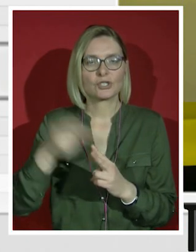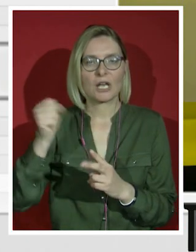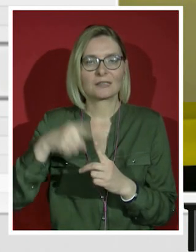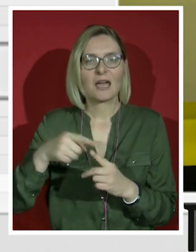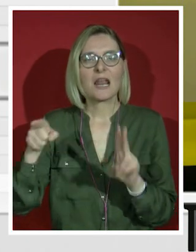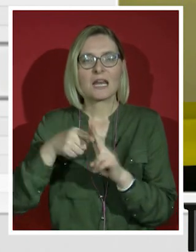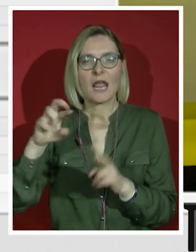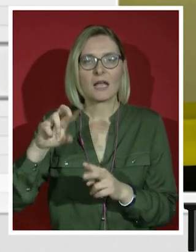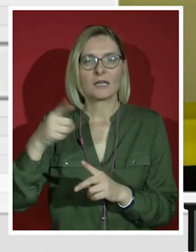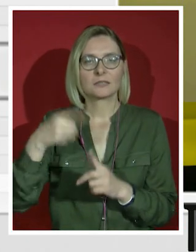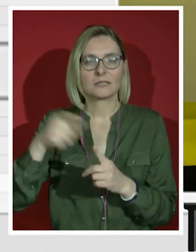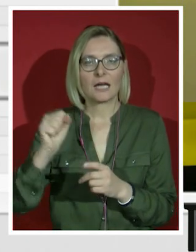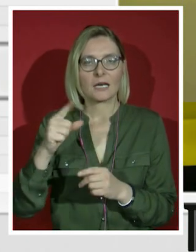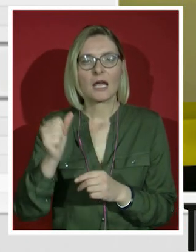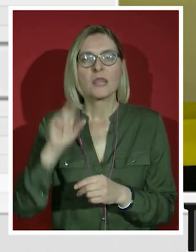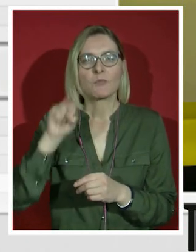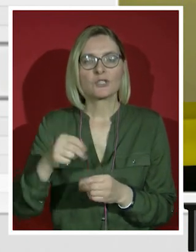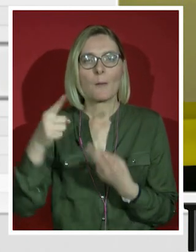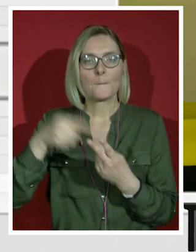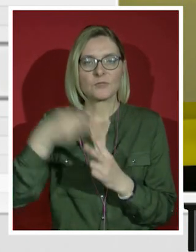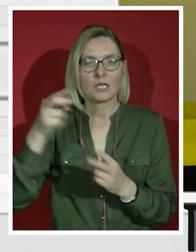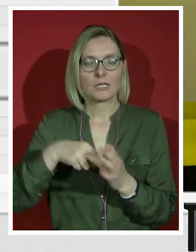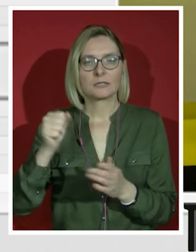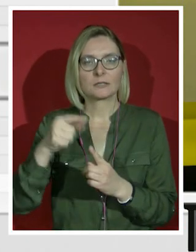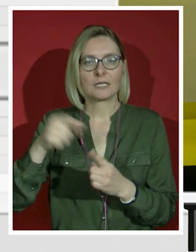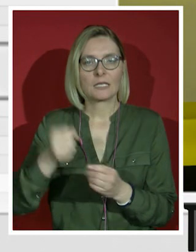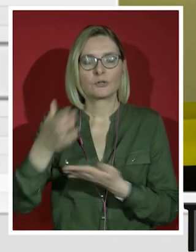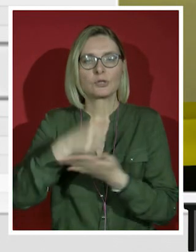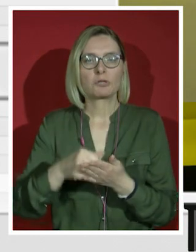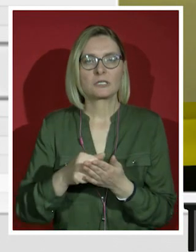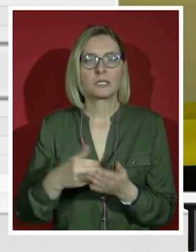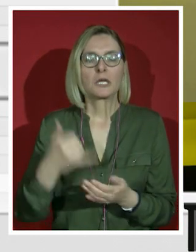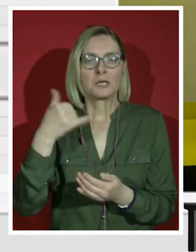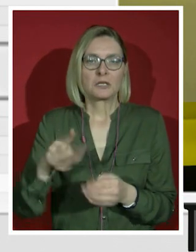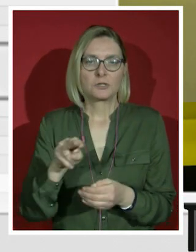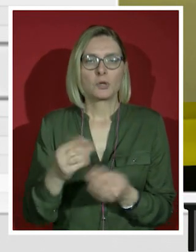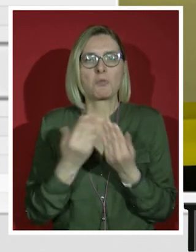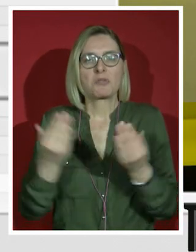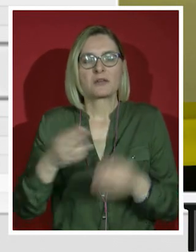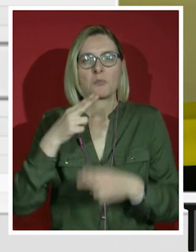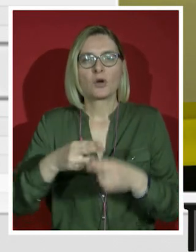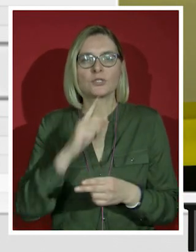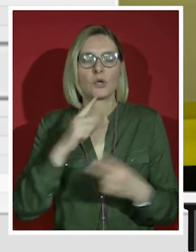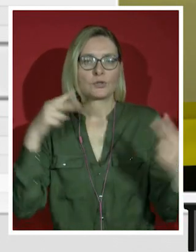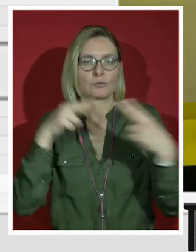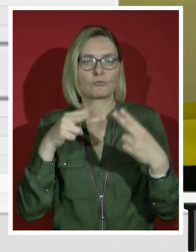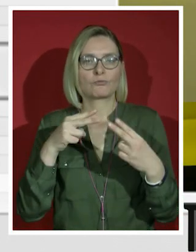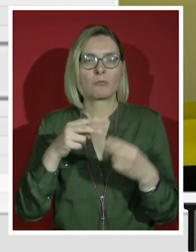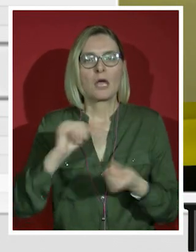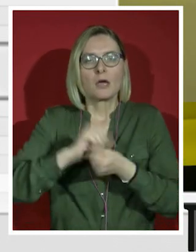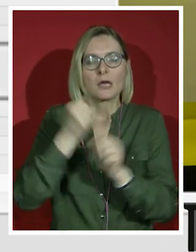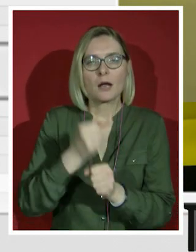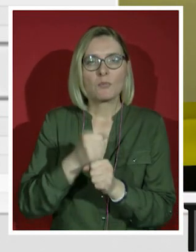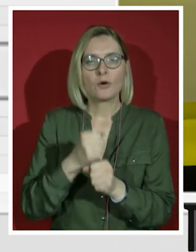нектар. Така. Воено како предизвик се и модерните болести со кои се соочуваме, се трудиме да пчелариме што е можно